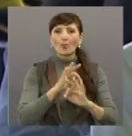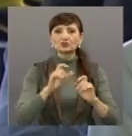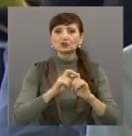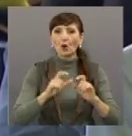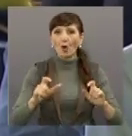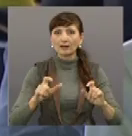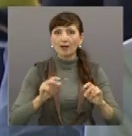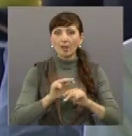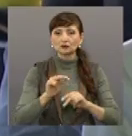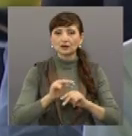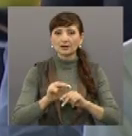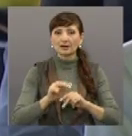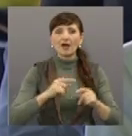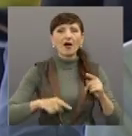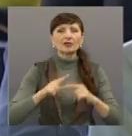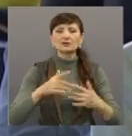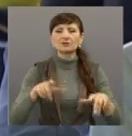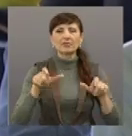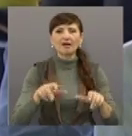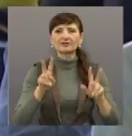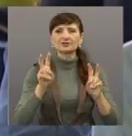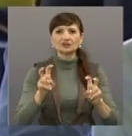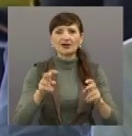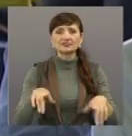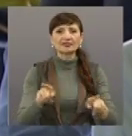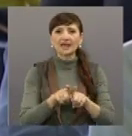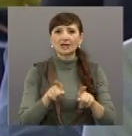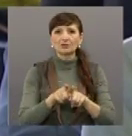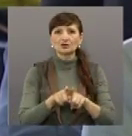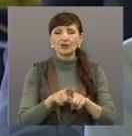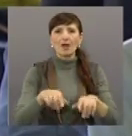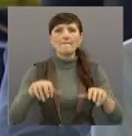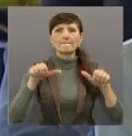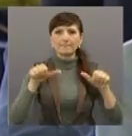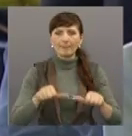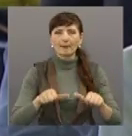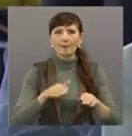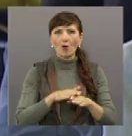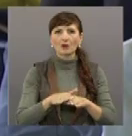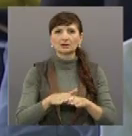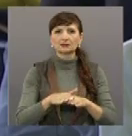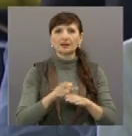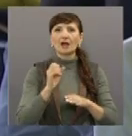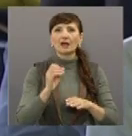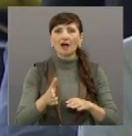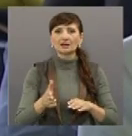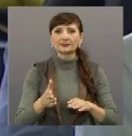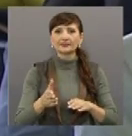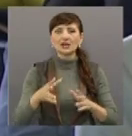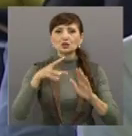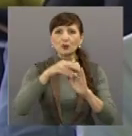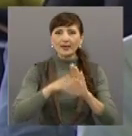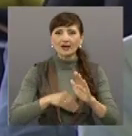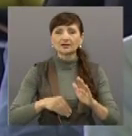школы, они полным правом считаются такими же полноправными, как говорится,